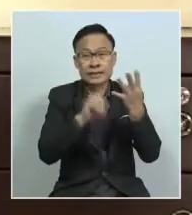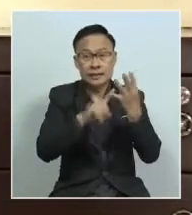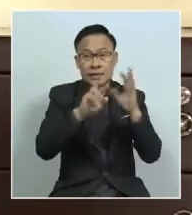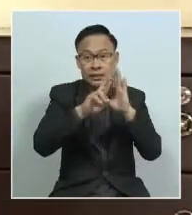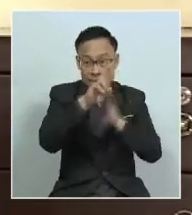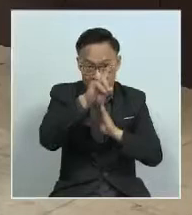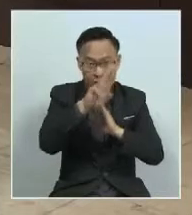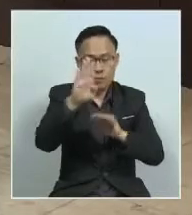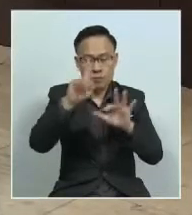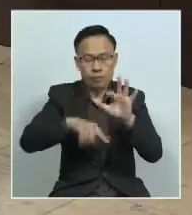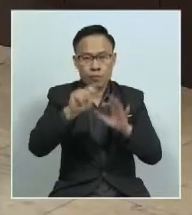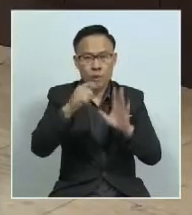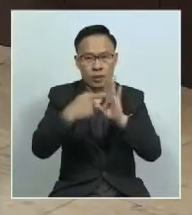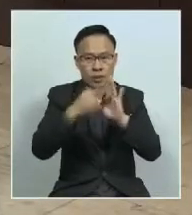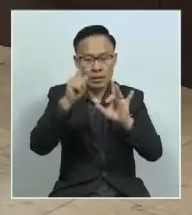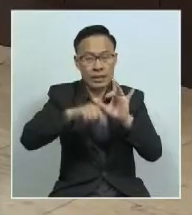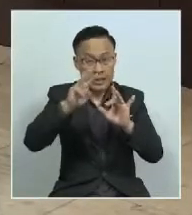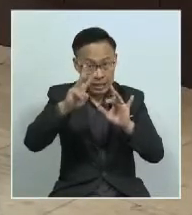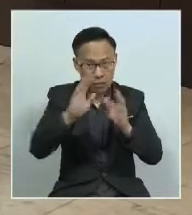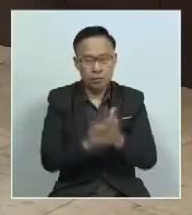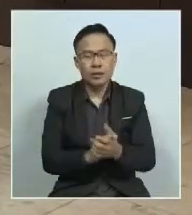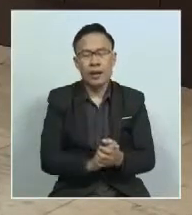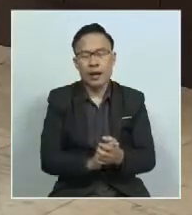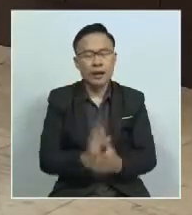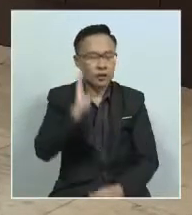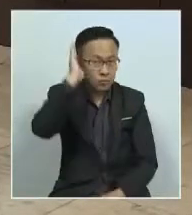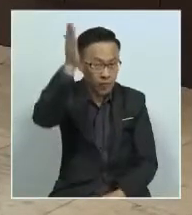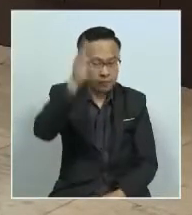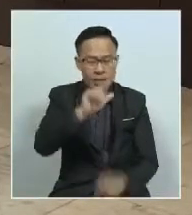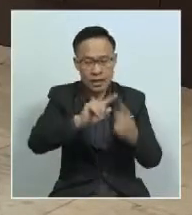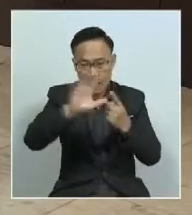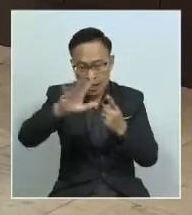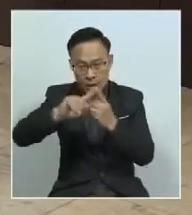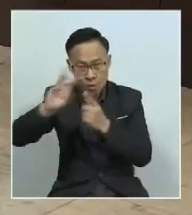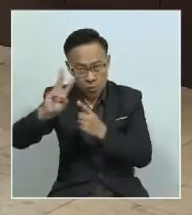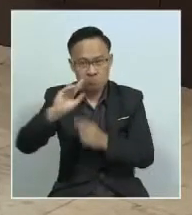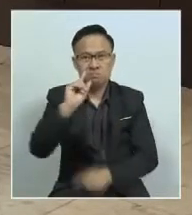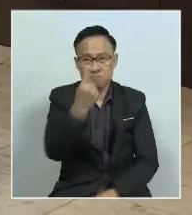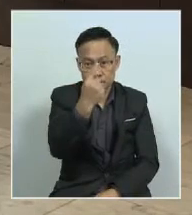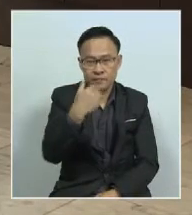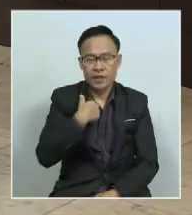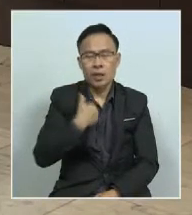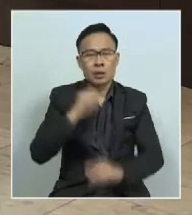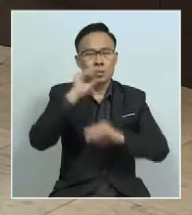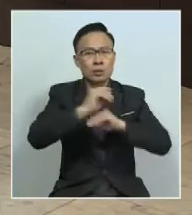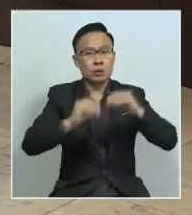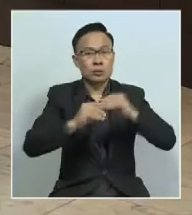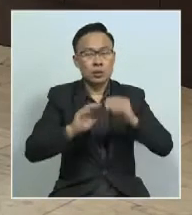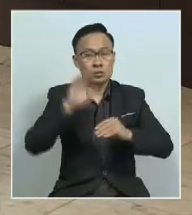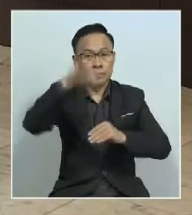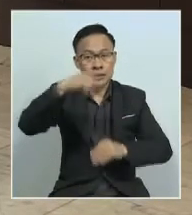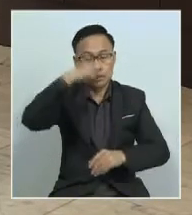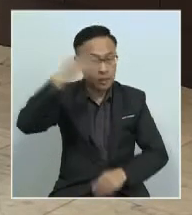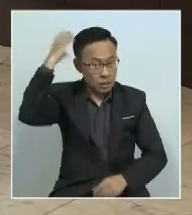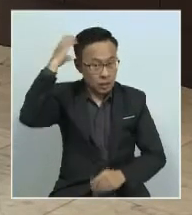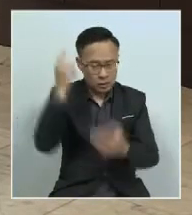ครับแล้วก็ในอนาคตอย่างที่น้องยุ้ยบอกจะมีแห่งที่6เกิดขึ้นนะครับจริงๆเนี่ยในการก่อสร้างสะพานมิตรภาพตั้งแต่แห่ง